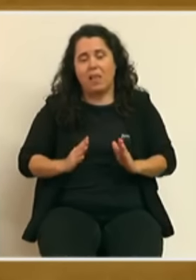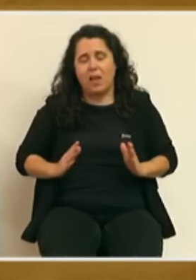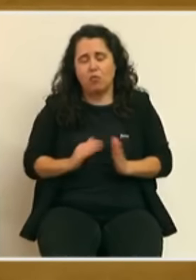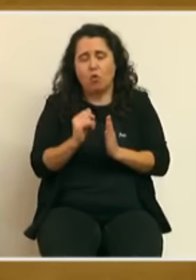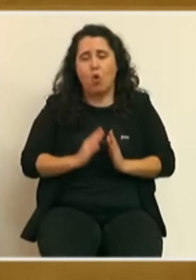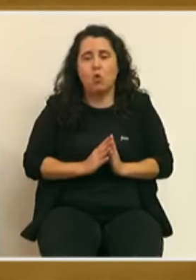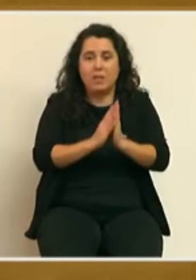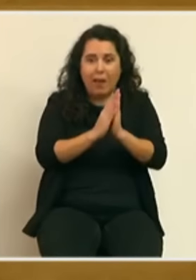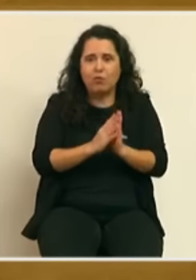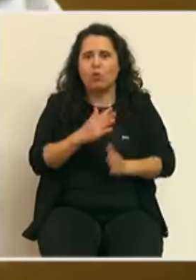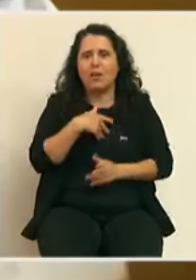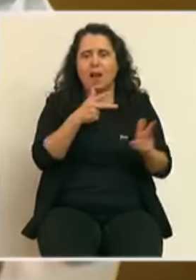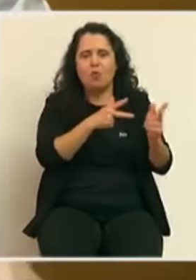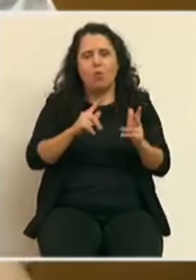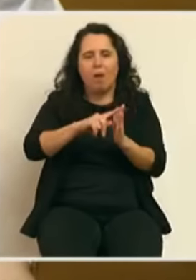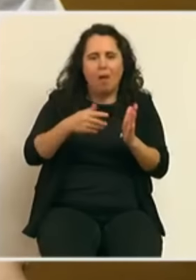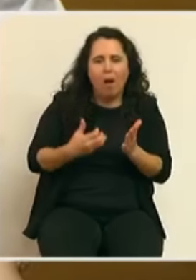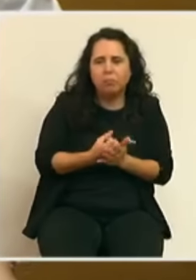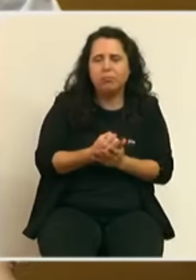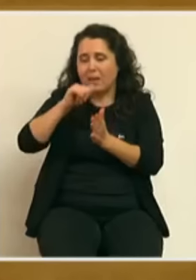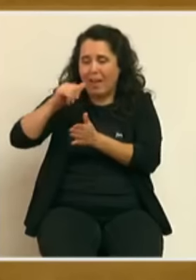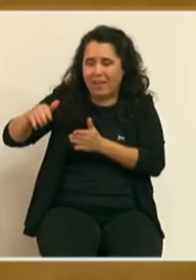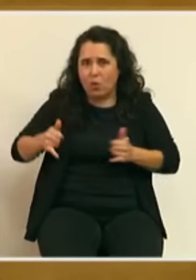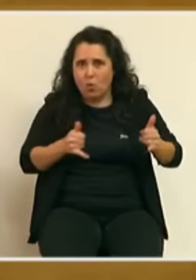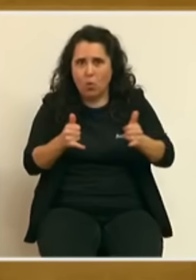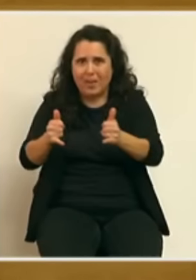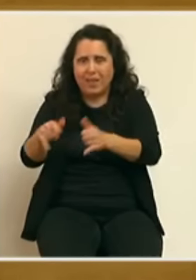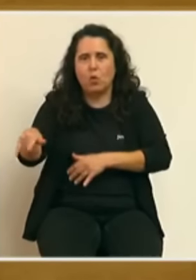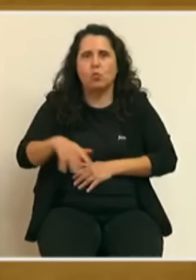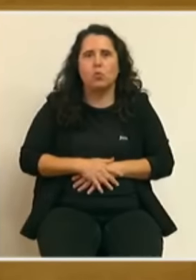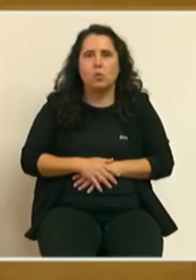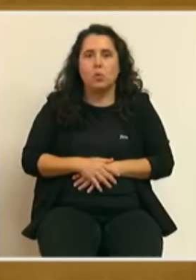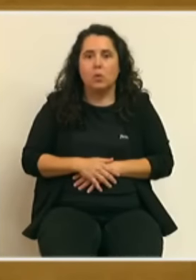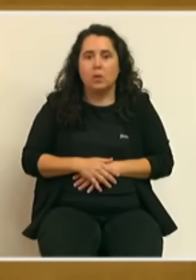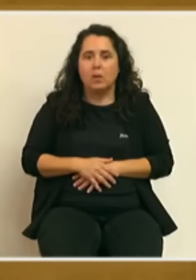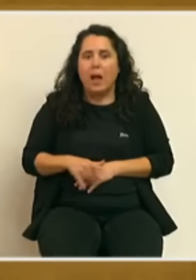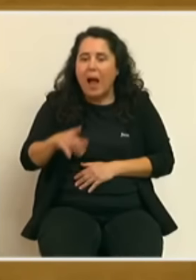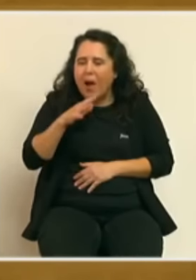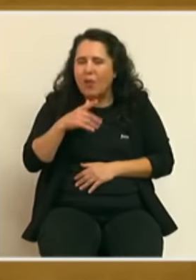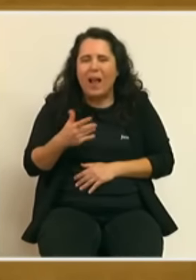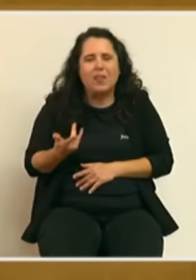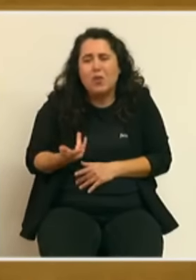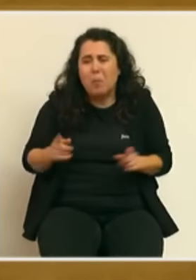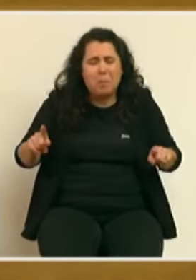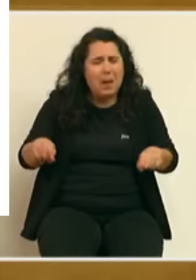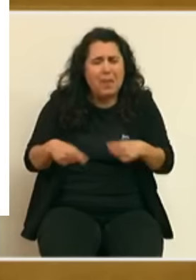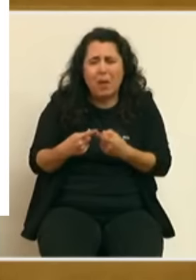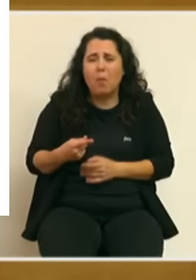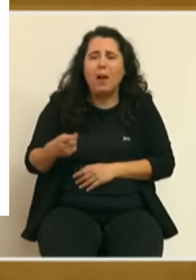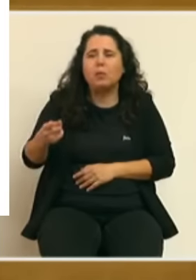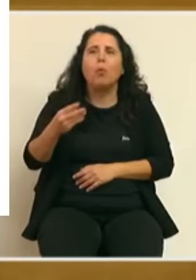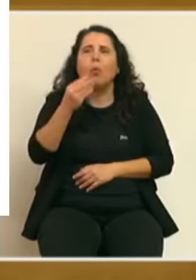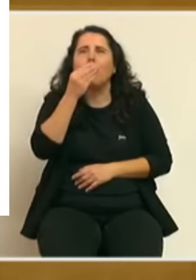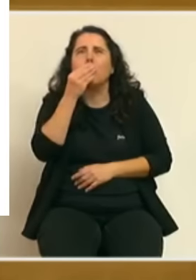omplir hotels que salvar la vida de la gent? A aquestes altures no m'interessa saber amb qui va